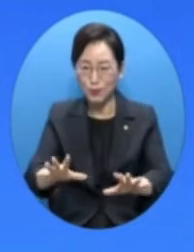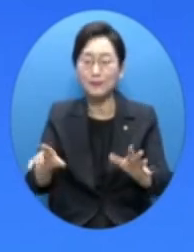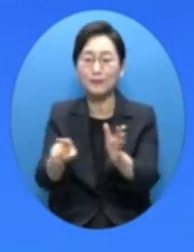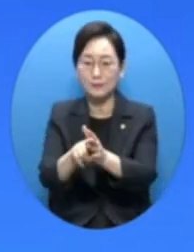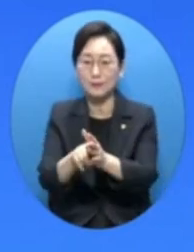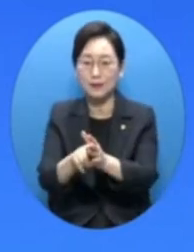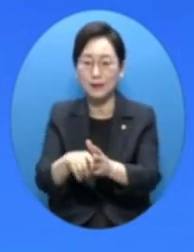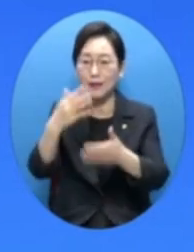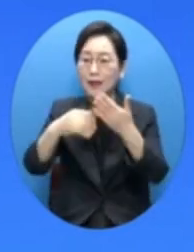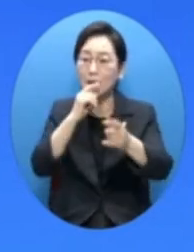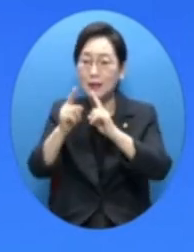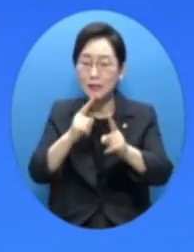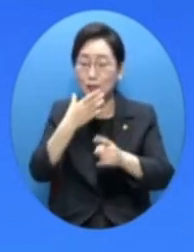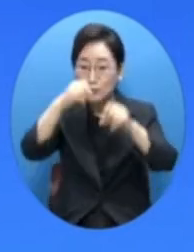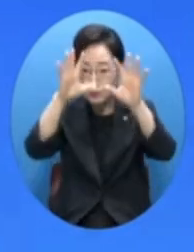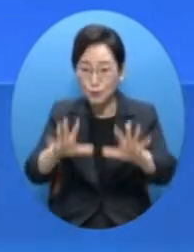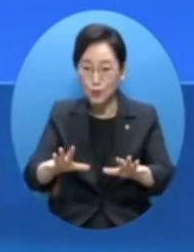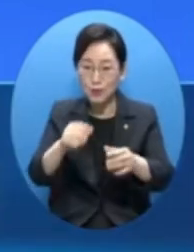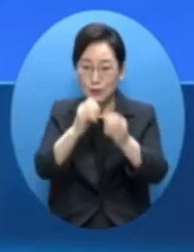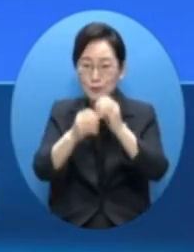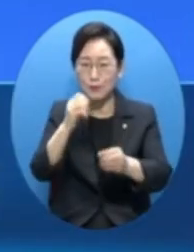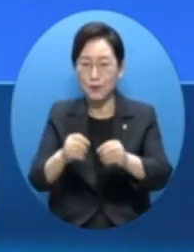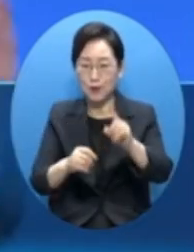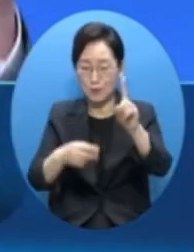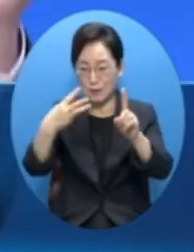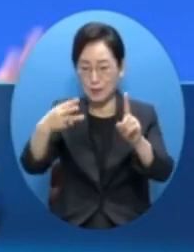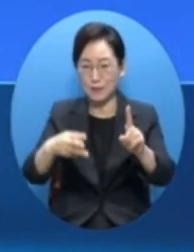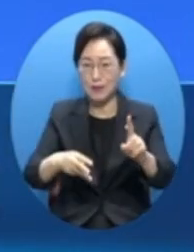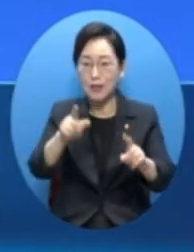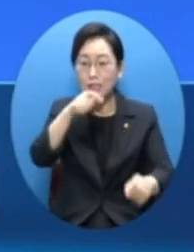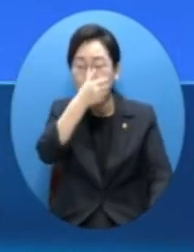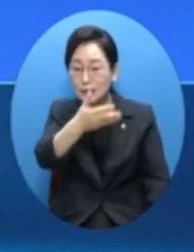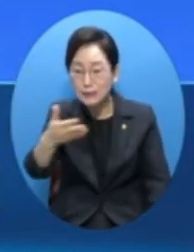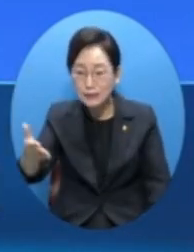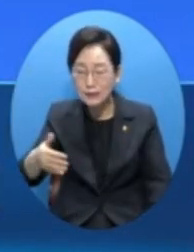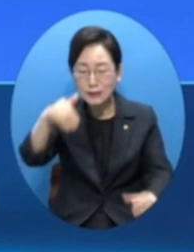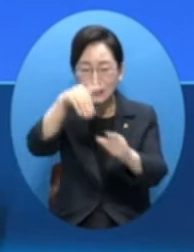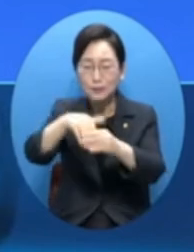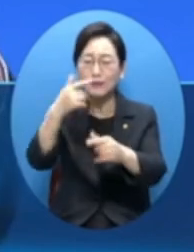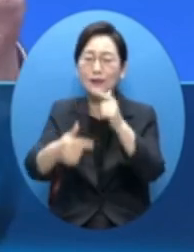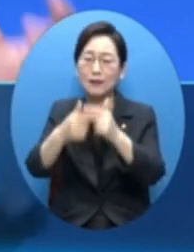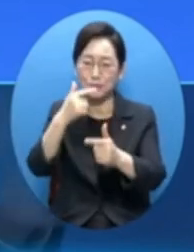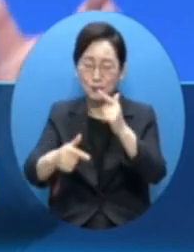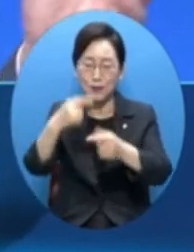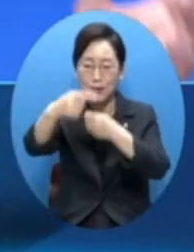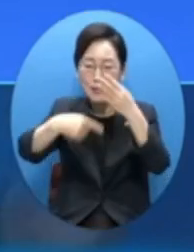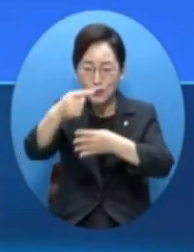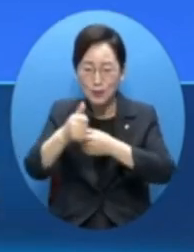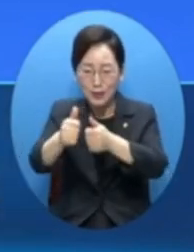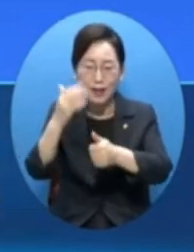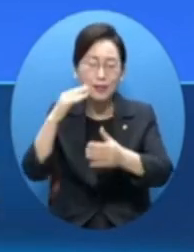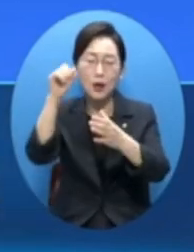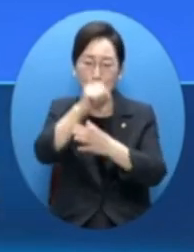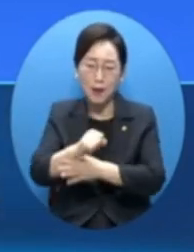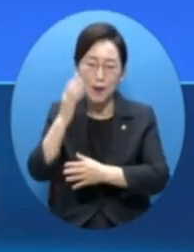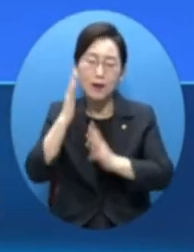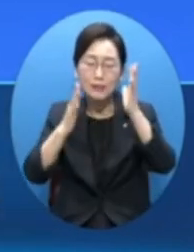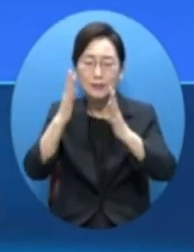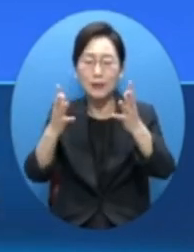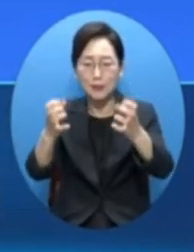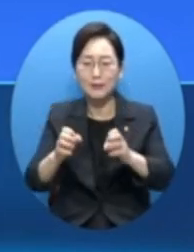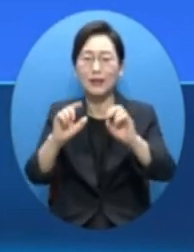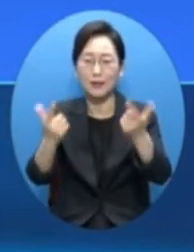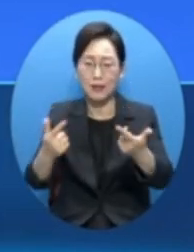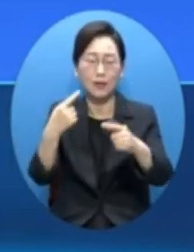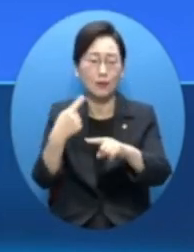것입니다. 말씀의 축복에 대해서 시편 1편 3절을 말씀합니다. 그는 시냇가에 심은 나무가 철을 따라 열매를 맺으며 그 잎사가 마르지 아니함